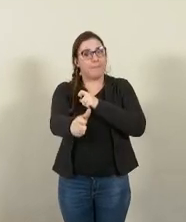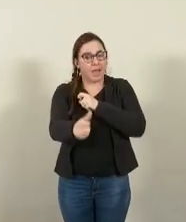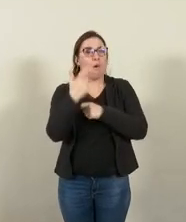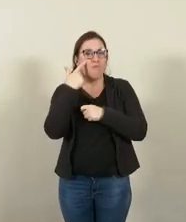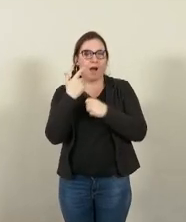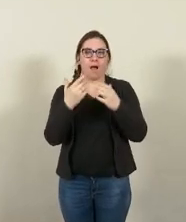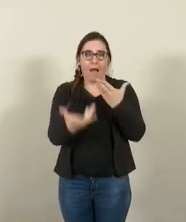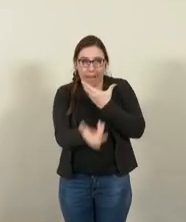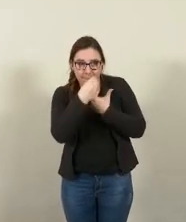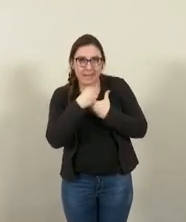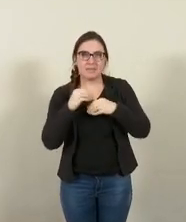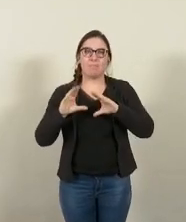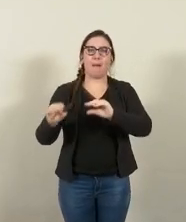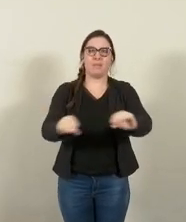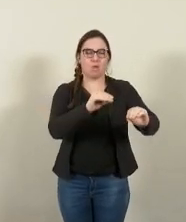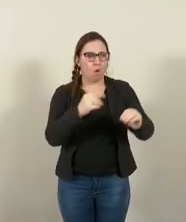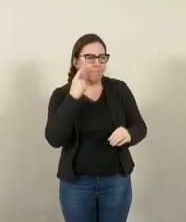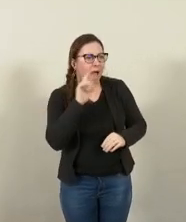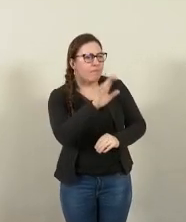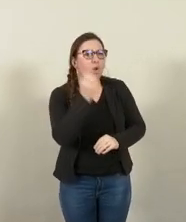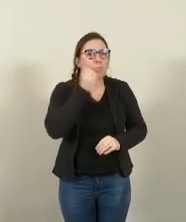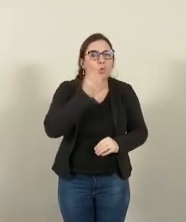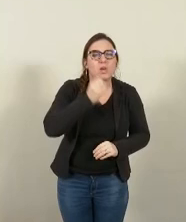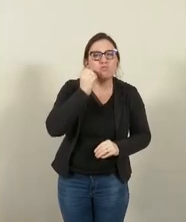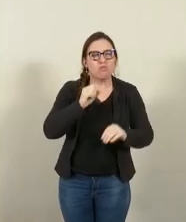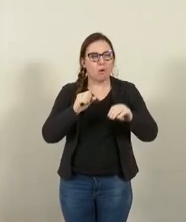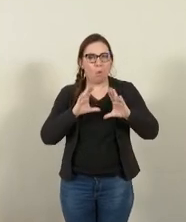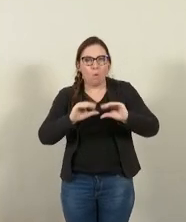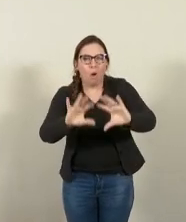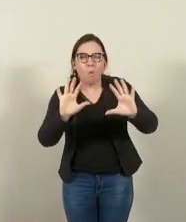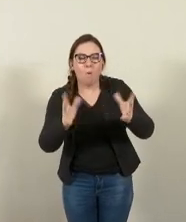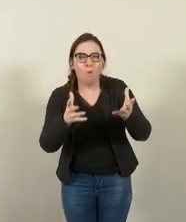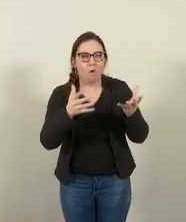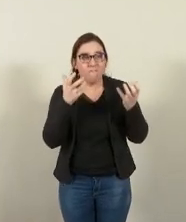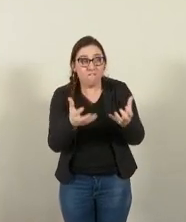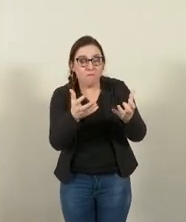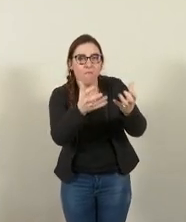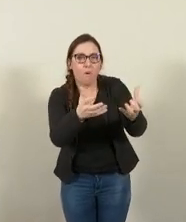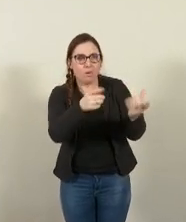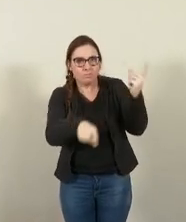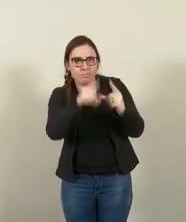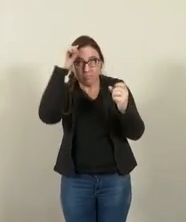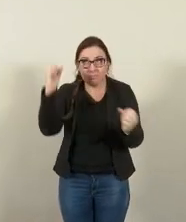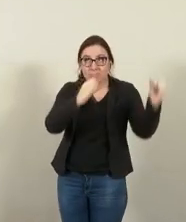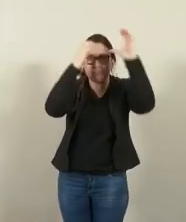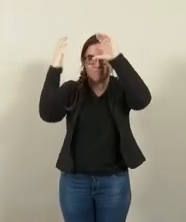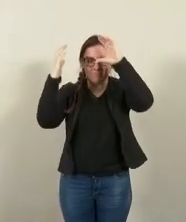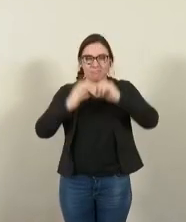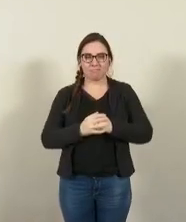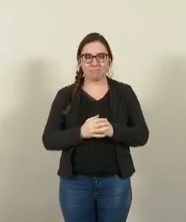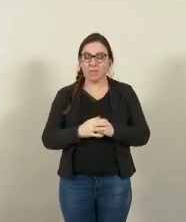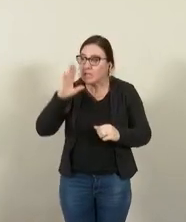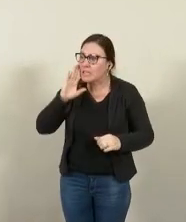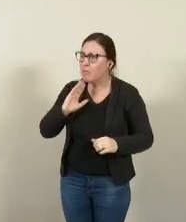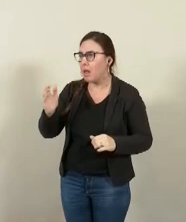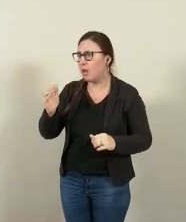habitants et habitantes du quartier quels usages et quels aspects il et elle souhaitent leur donner s'il vous plaît